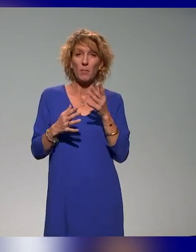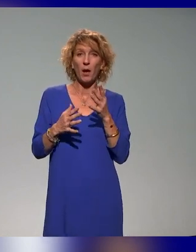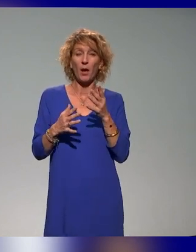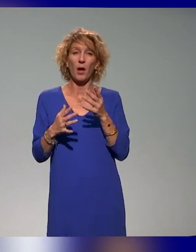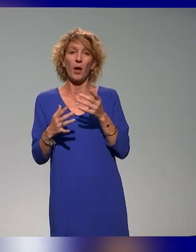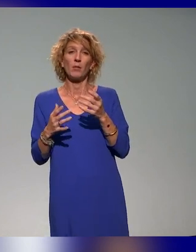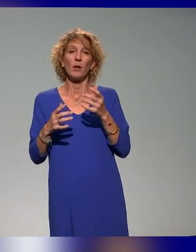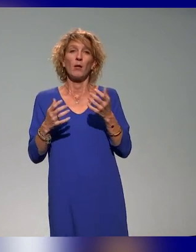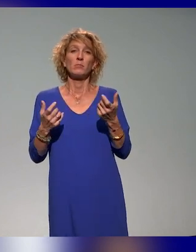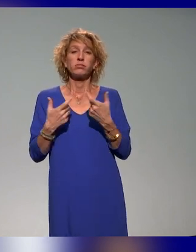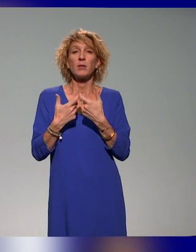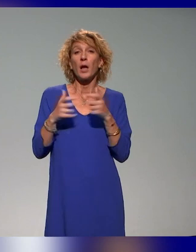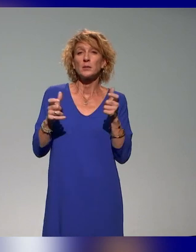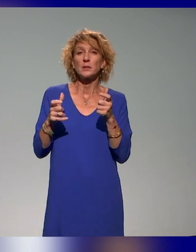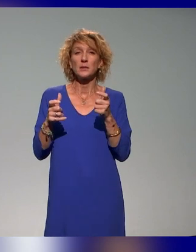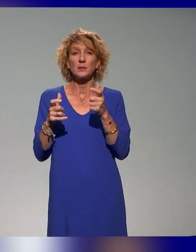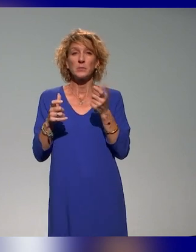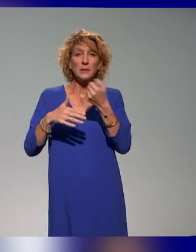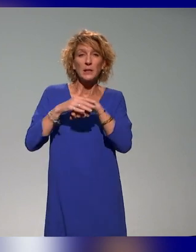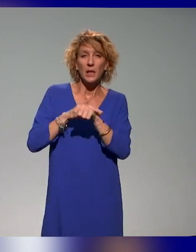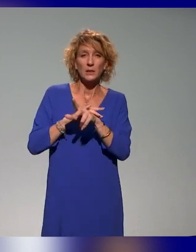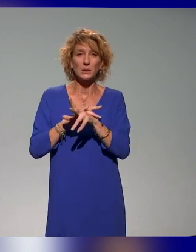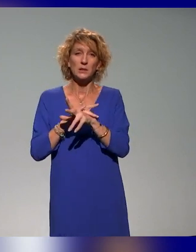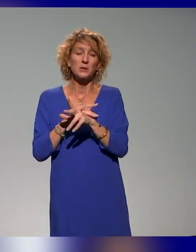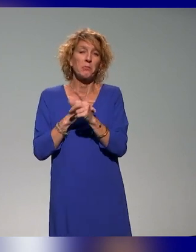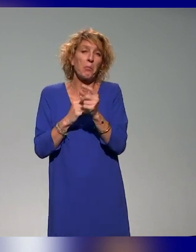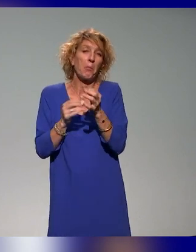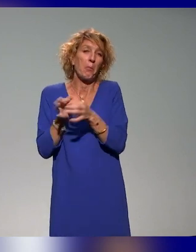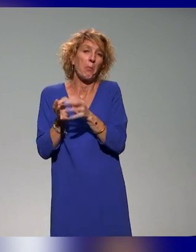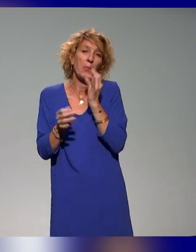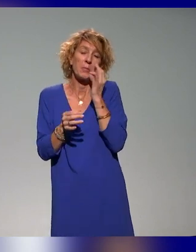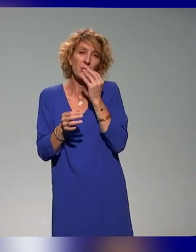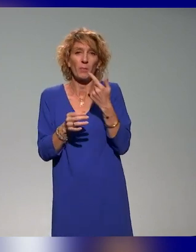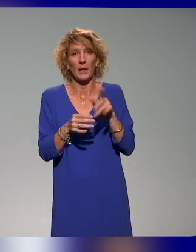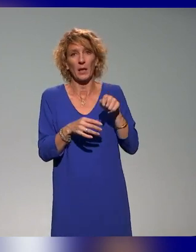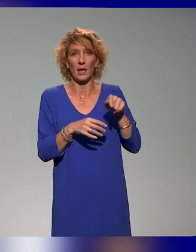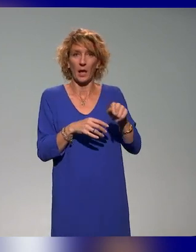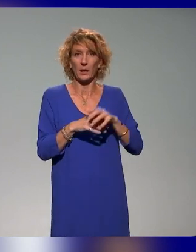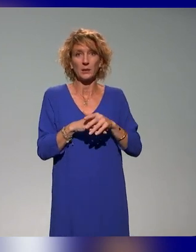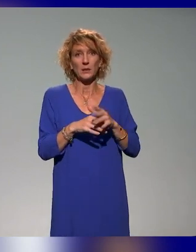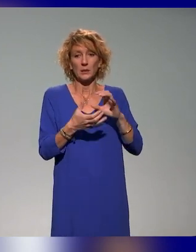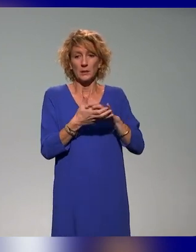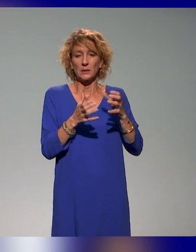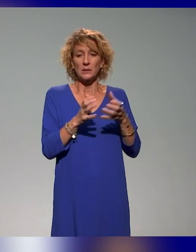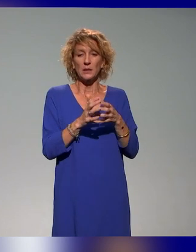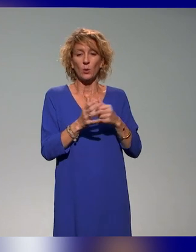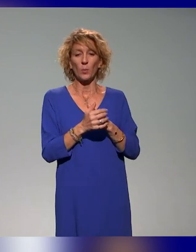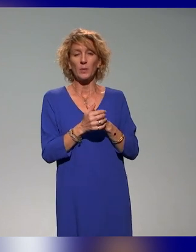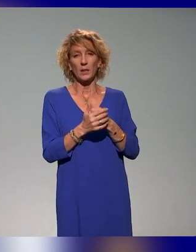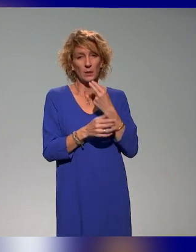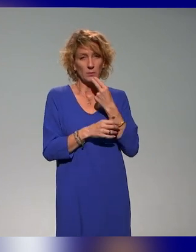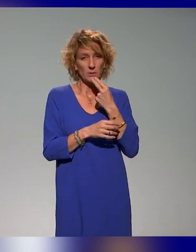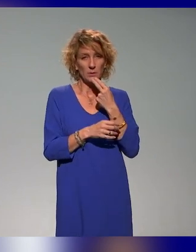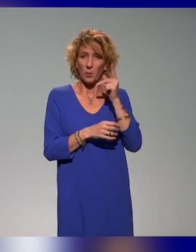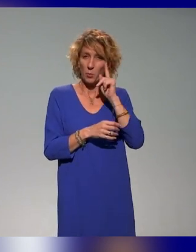très importante, l'utilisabilité est compliquée. Et en fait, alors pour différentes raisons